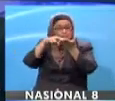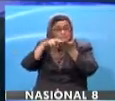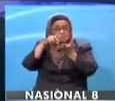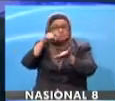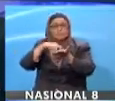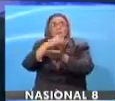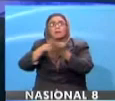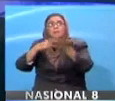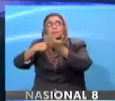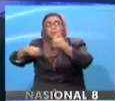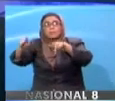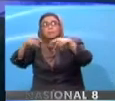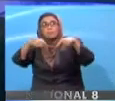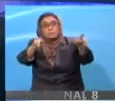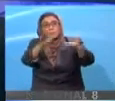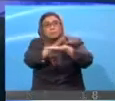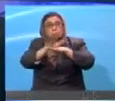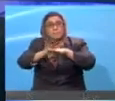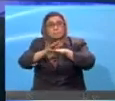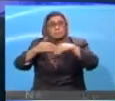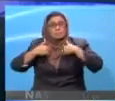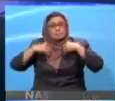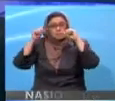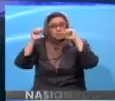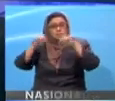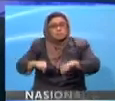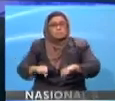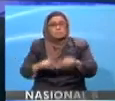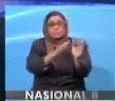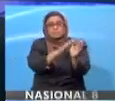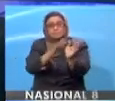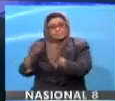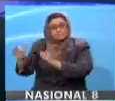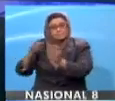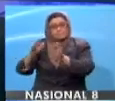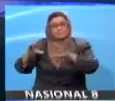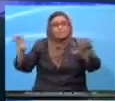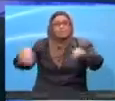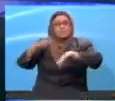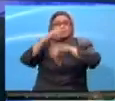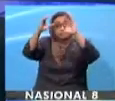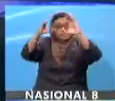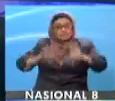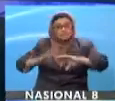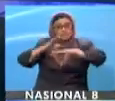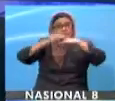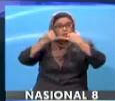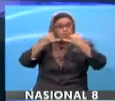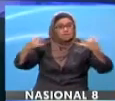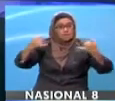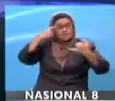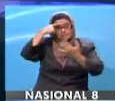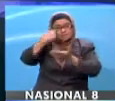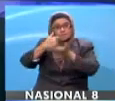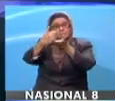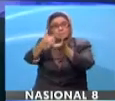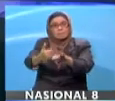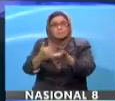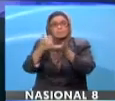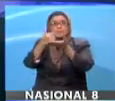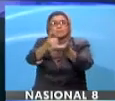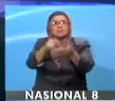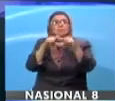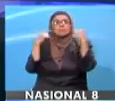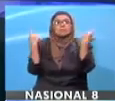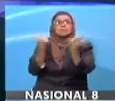apa-apakah peluang-peluang perniagaan mungkin yang boleh dijalankan di atas talian untuk membantu golongan